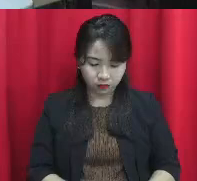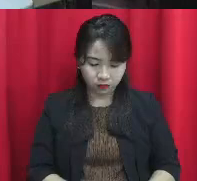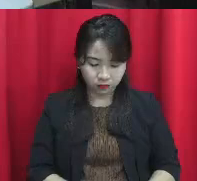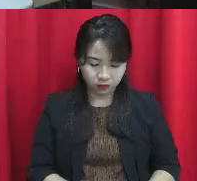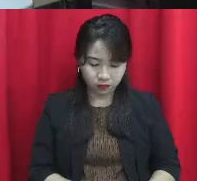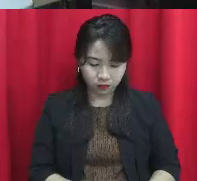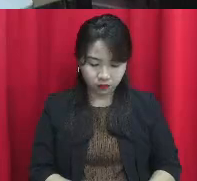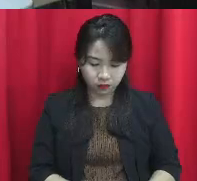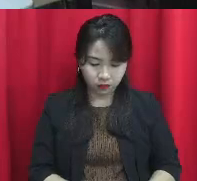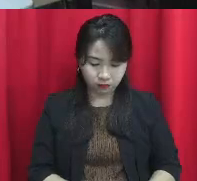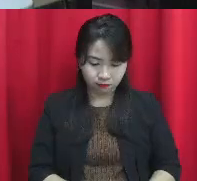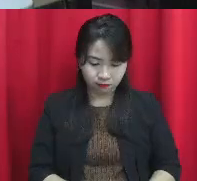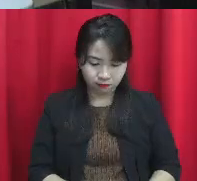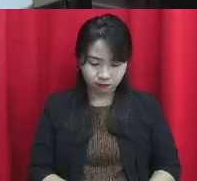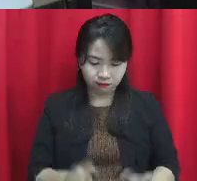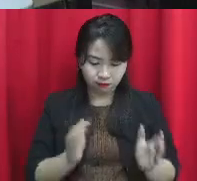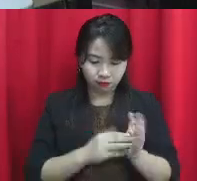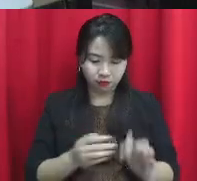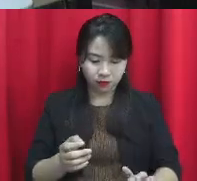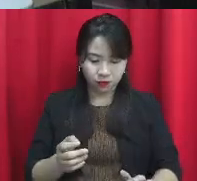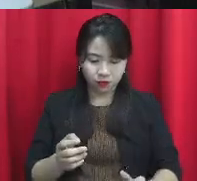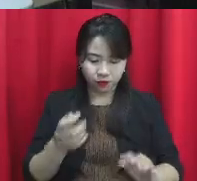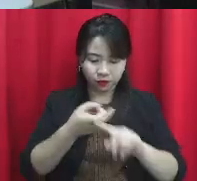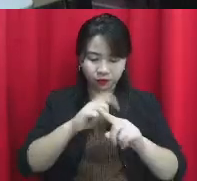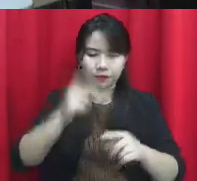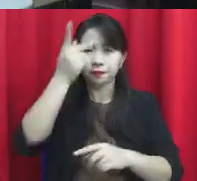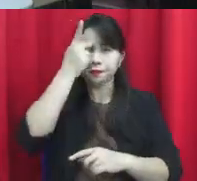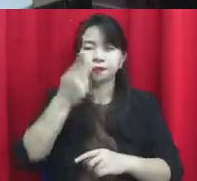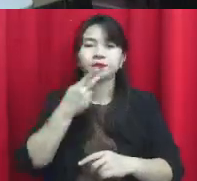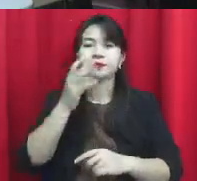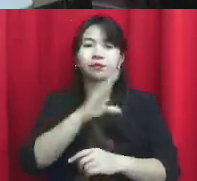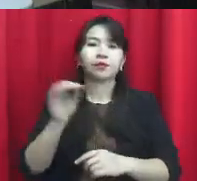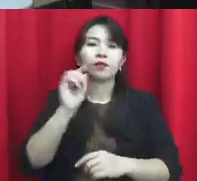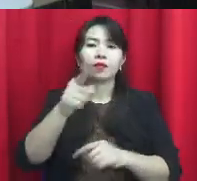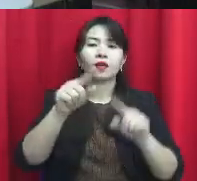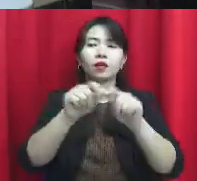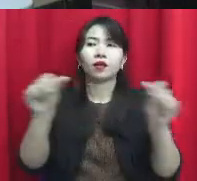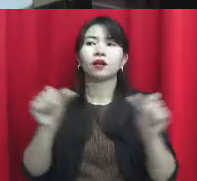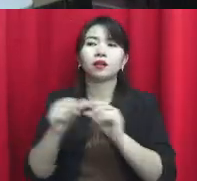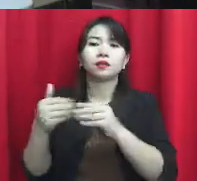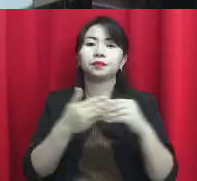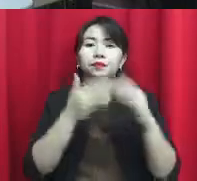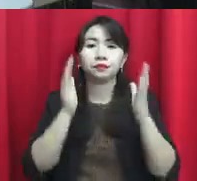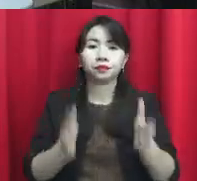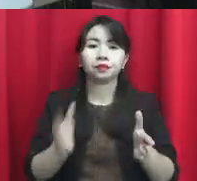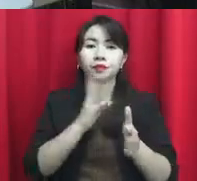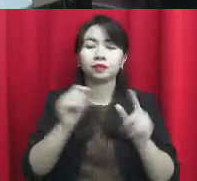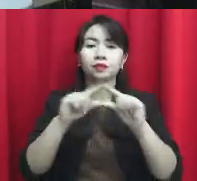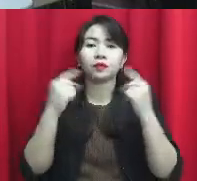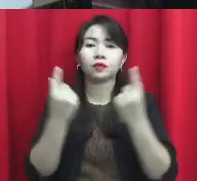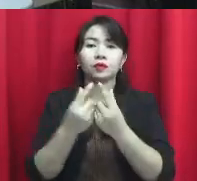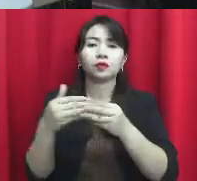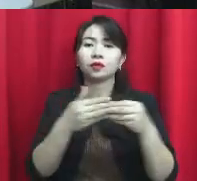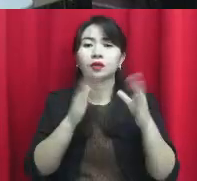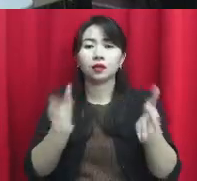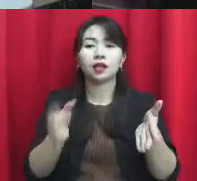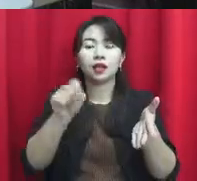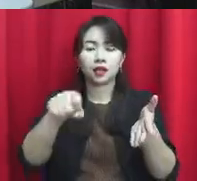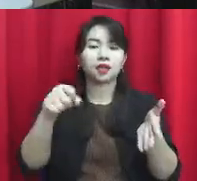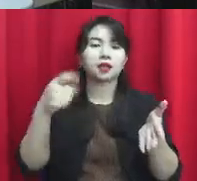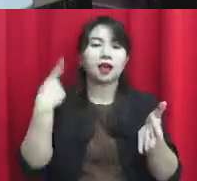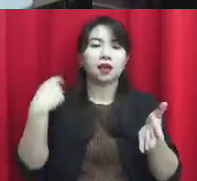generally speaking from the parents area Leaders and group leaders no pare-parehas tayo dito may tungkulin